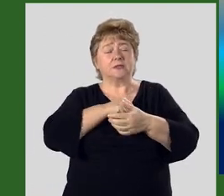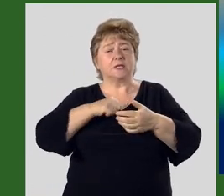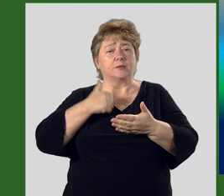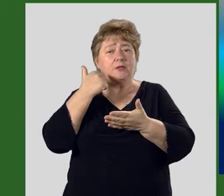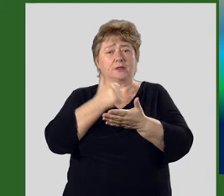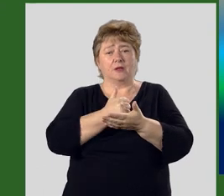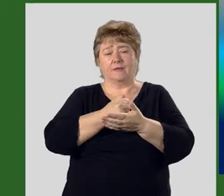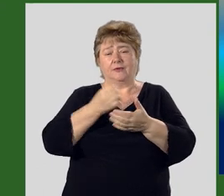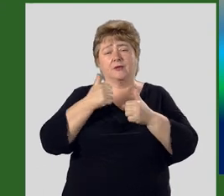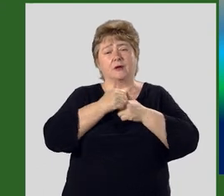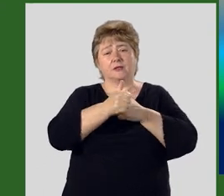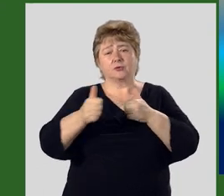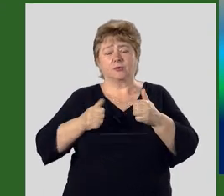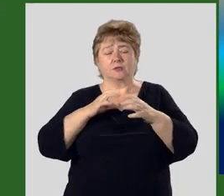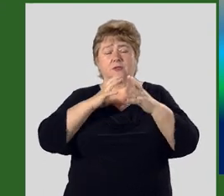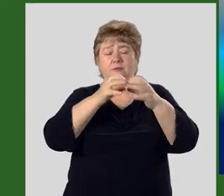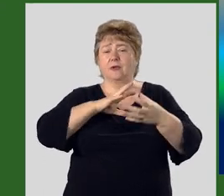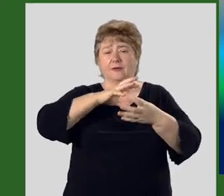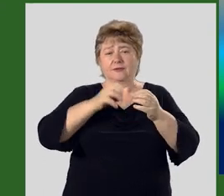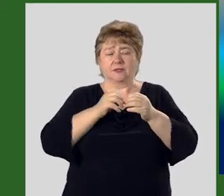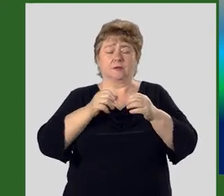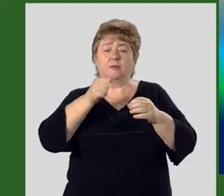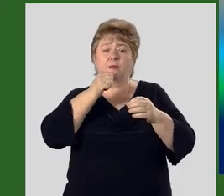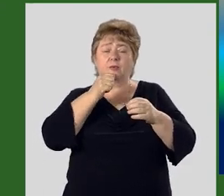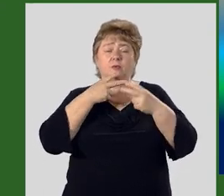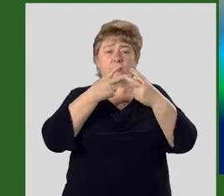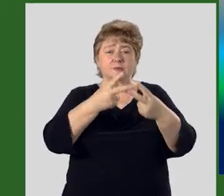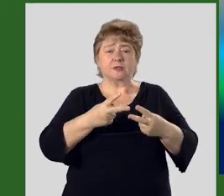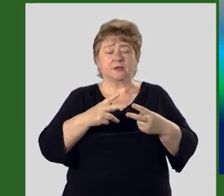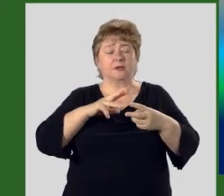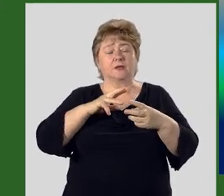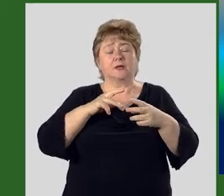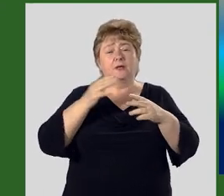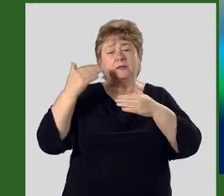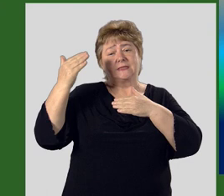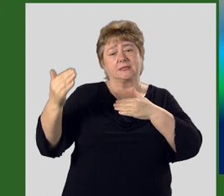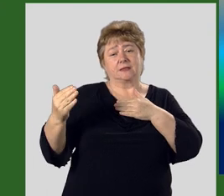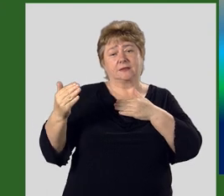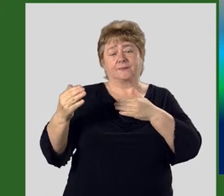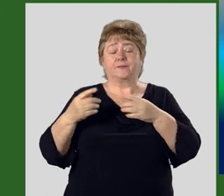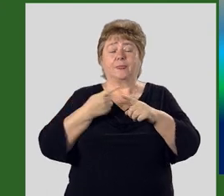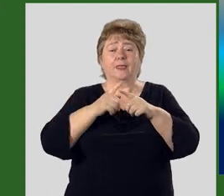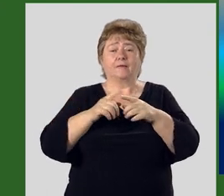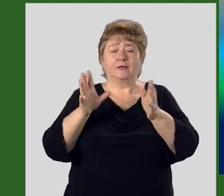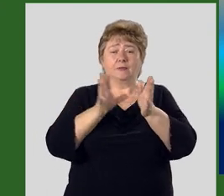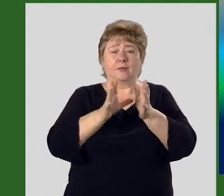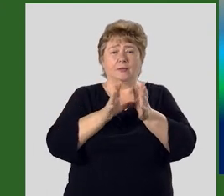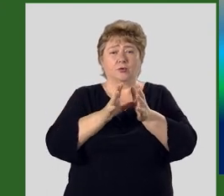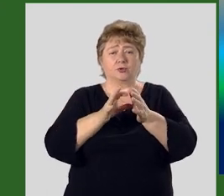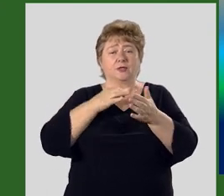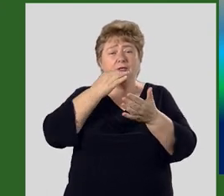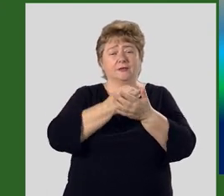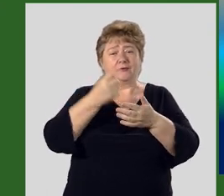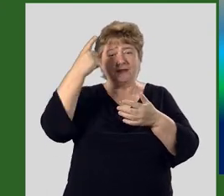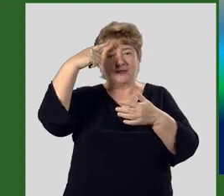самые главные особенности Земли в целом, попробуем посмотреть на нее со стороны. В этом нам поможет